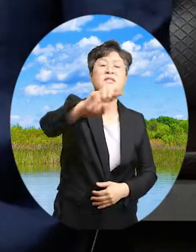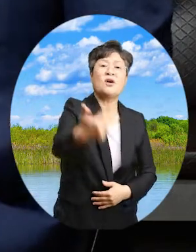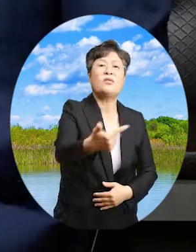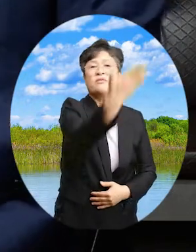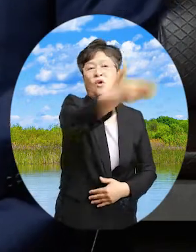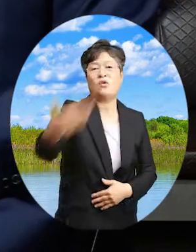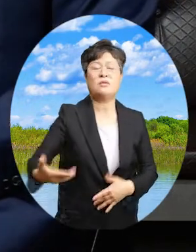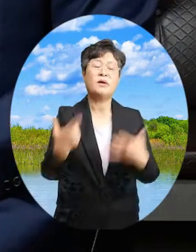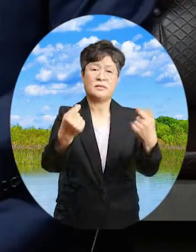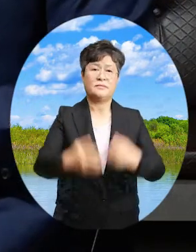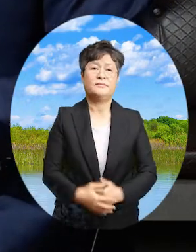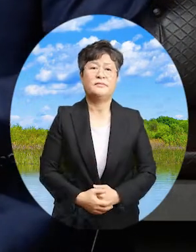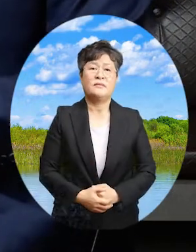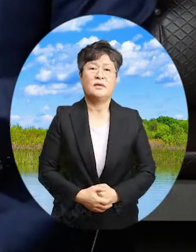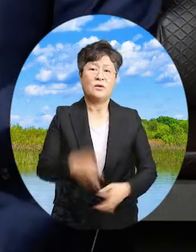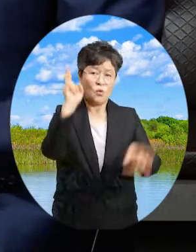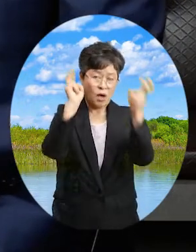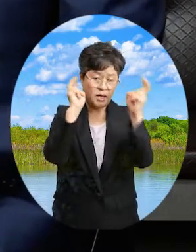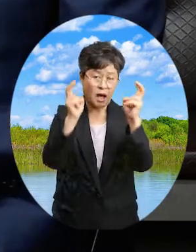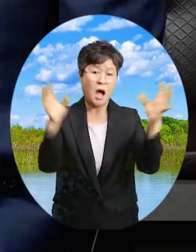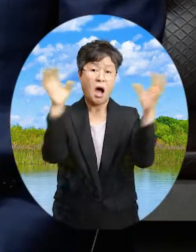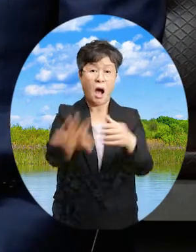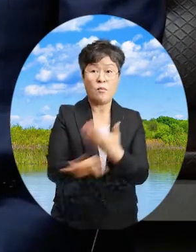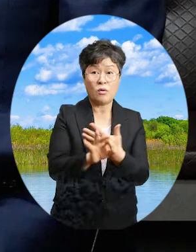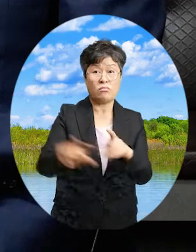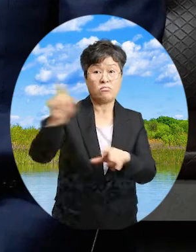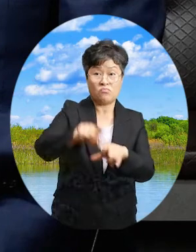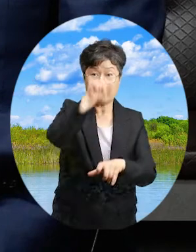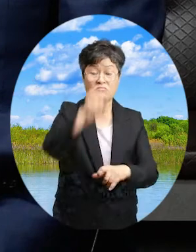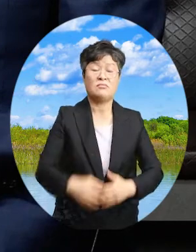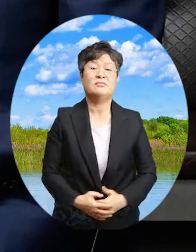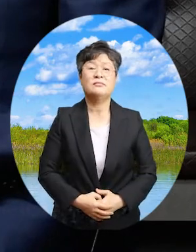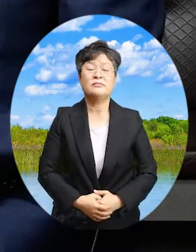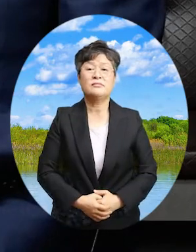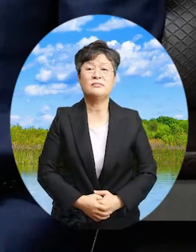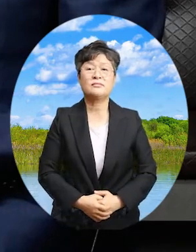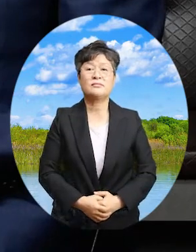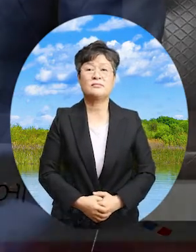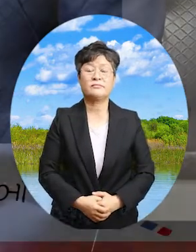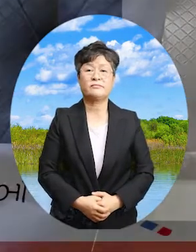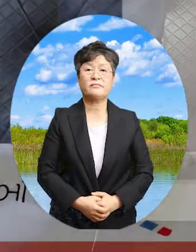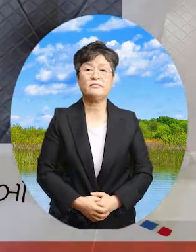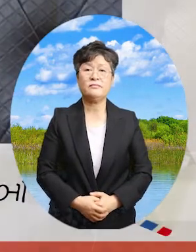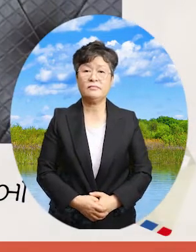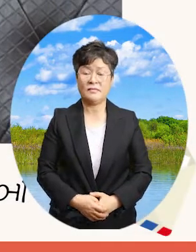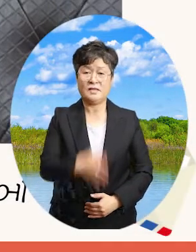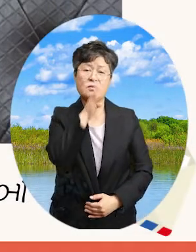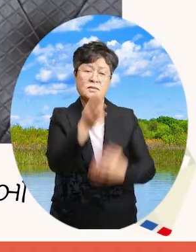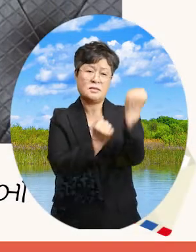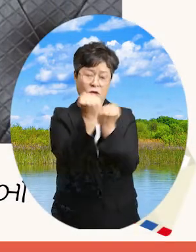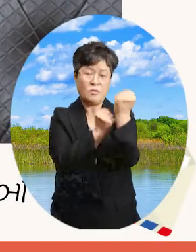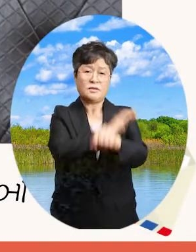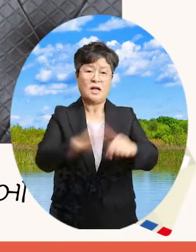기회를 주셔서 감사합니다. 뭐 편지 이런 거에 아직 서툴는데 이런 자리를